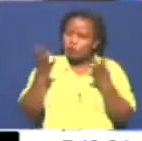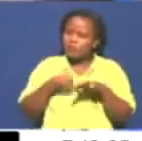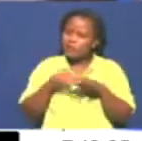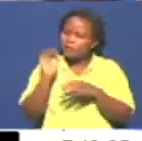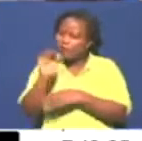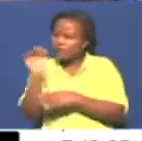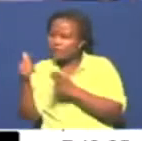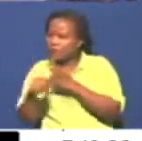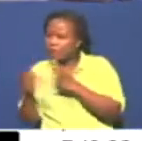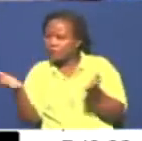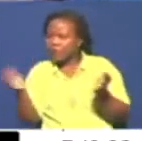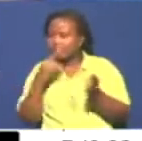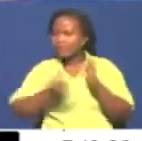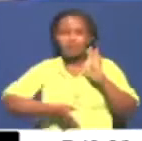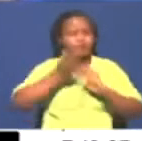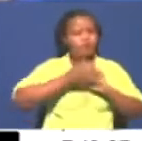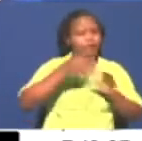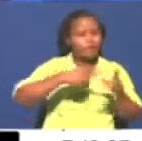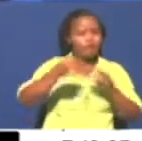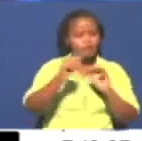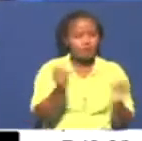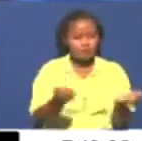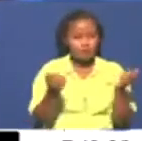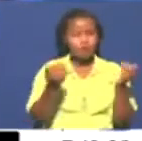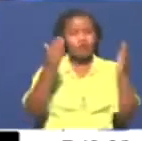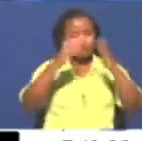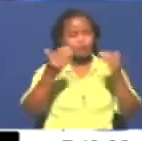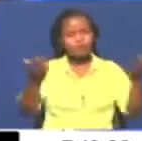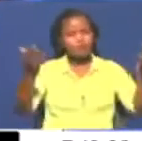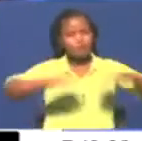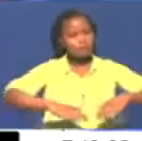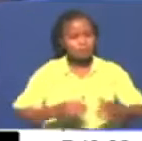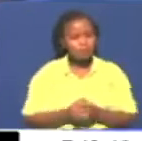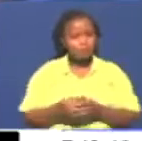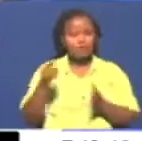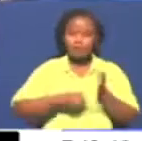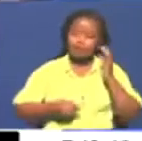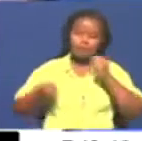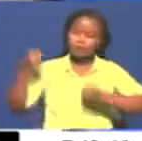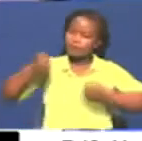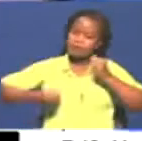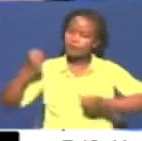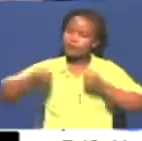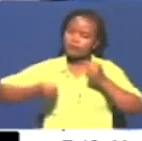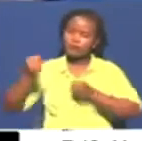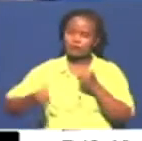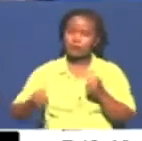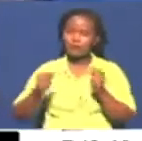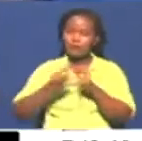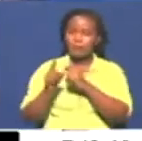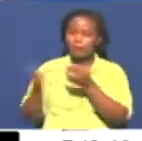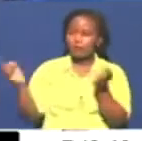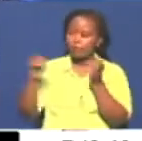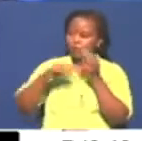tukaambiwa usimfanye haraka, mwende msaidie, kuna nyumba imeanguka. Tulikimbia mahali hapa na tukapata tayari nyumba